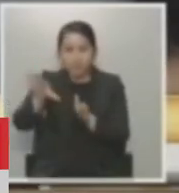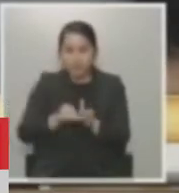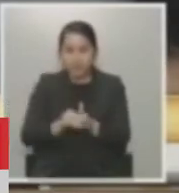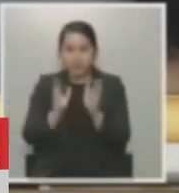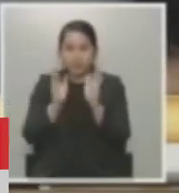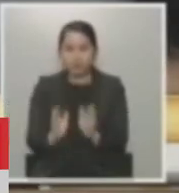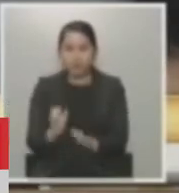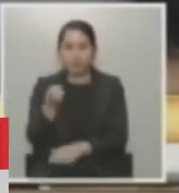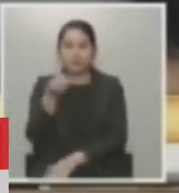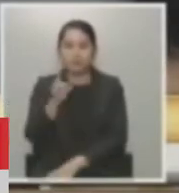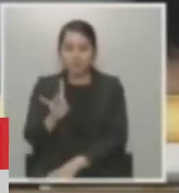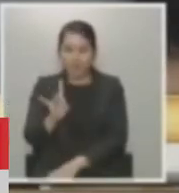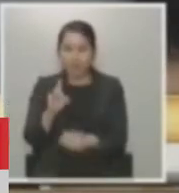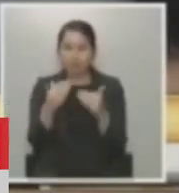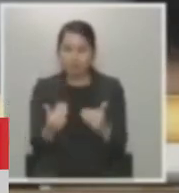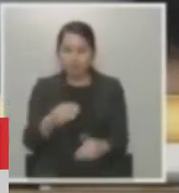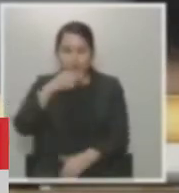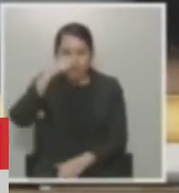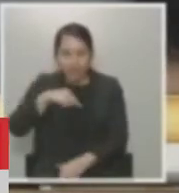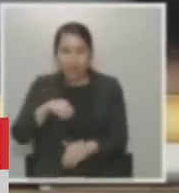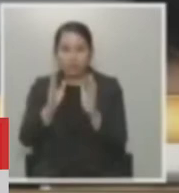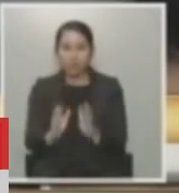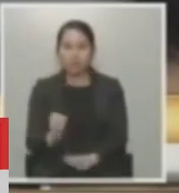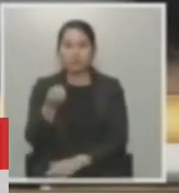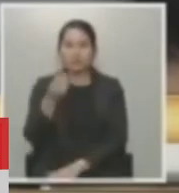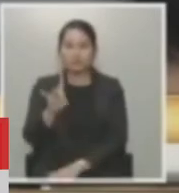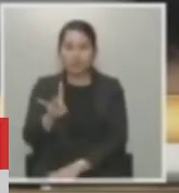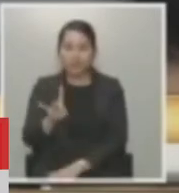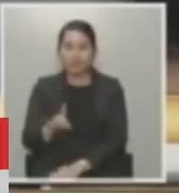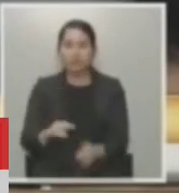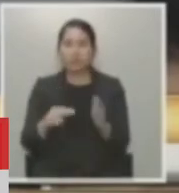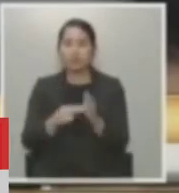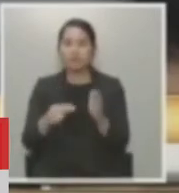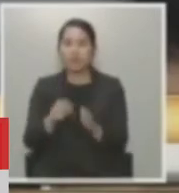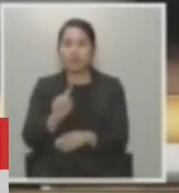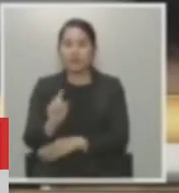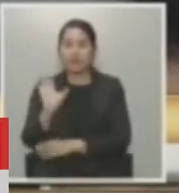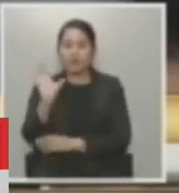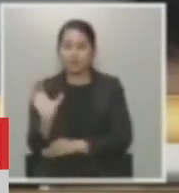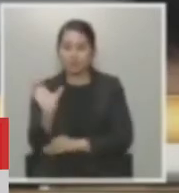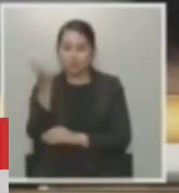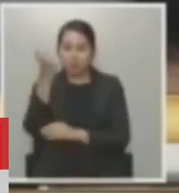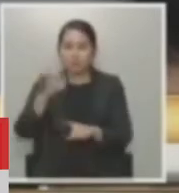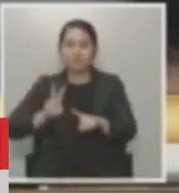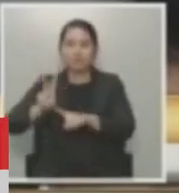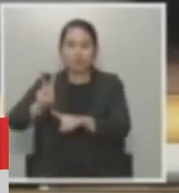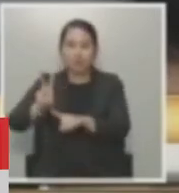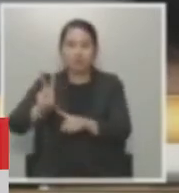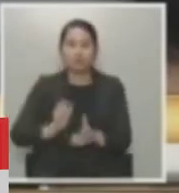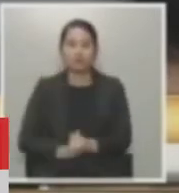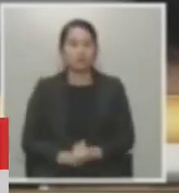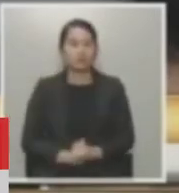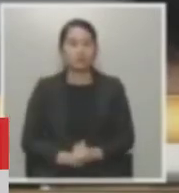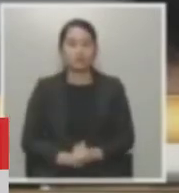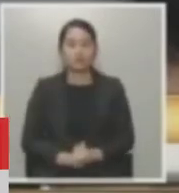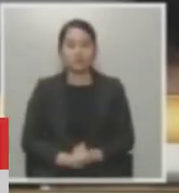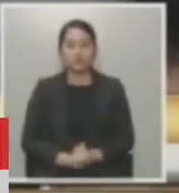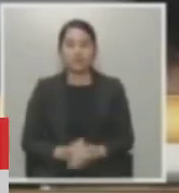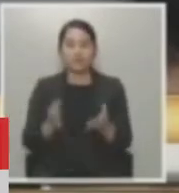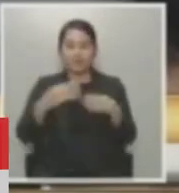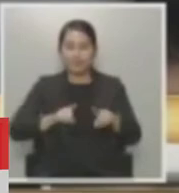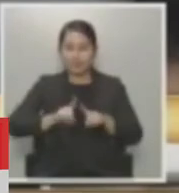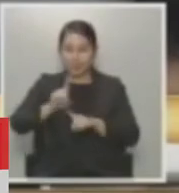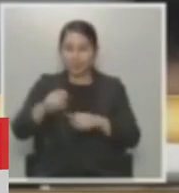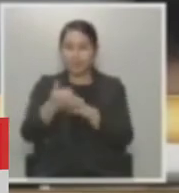ายในประเทศไทยถือเป็นอันดับ2ของโลกเยอะมากนะคะท่านประธานรองจากประเทศจีนเล